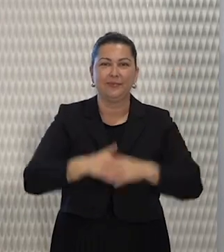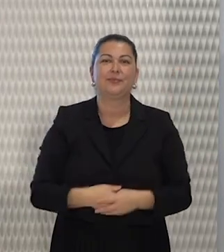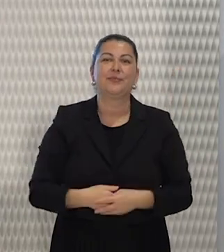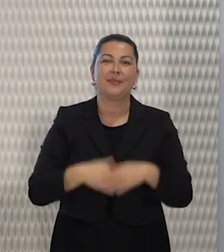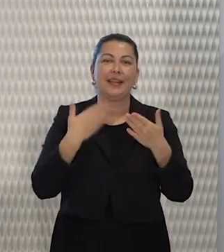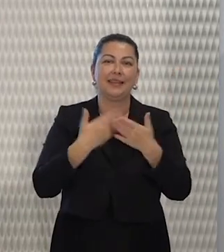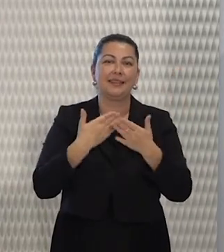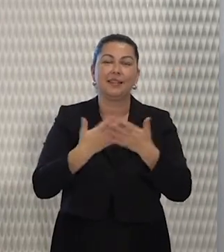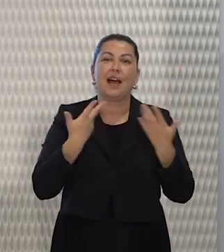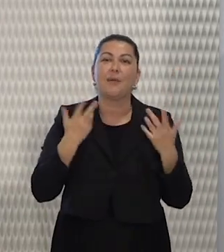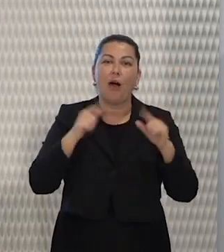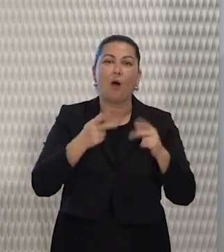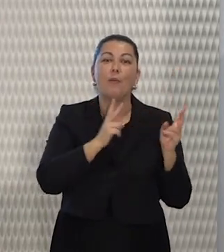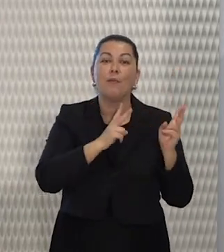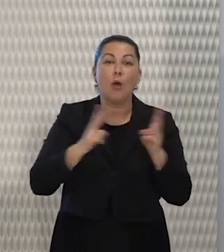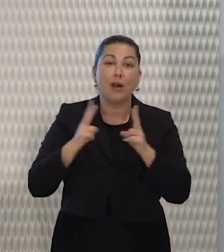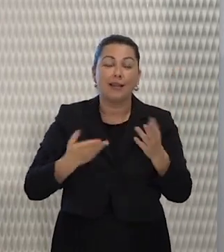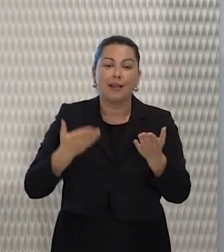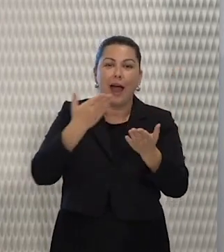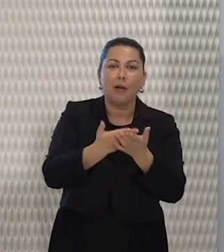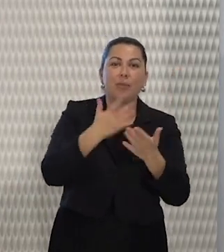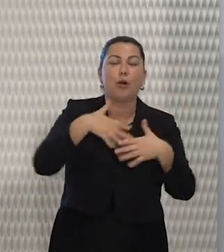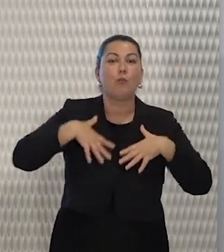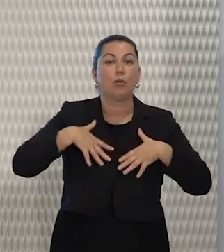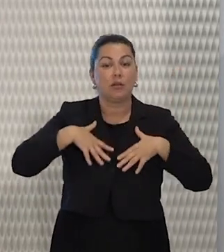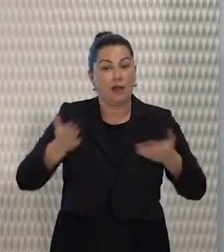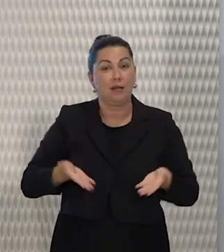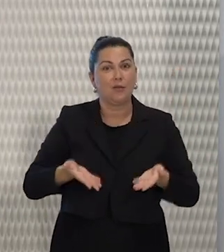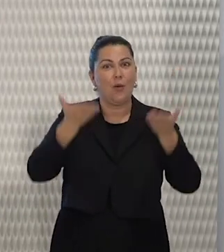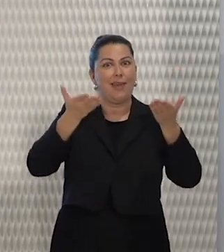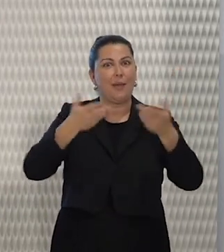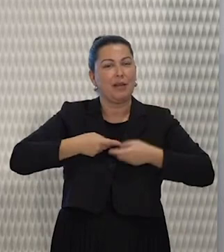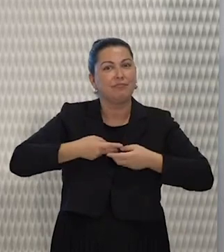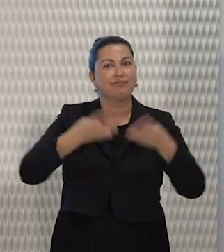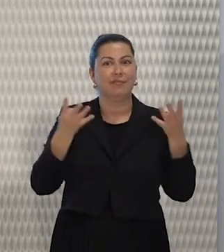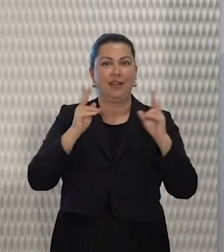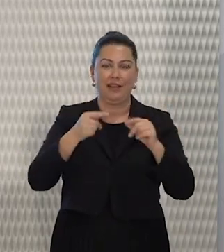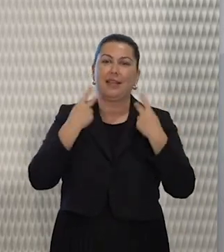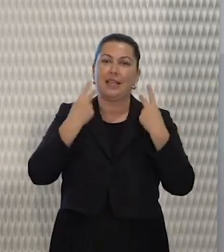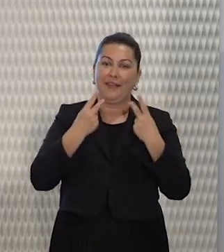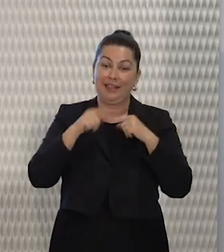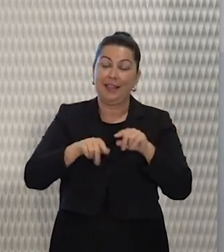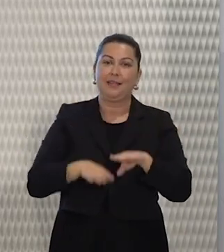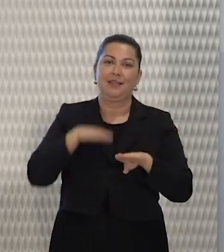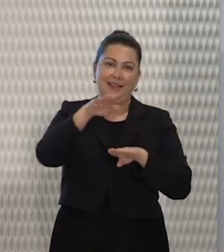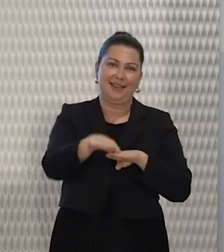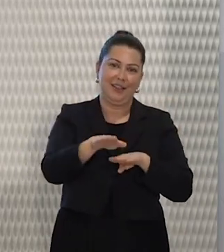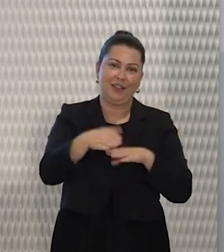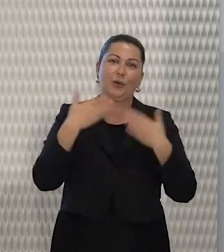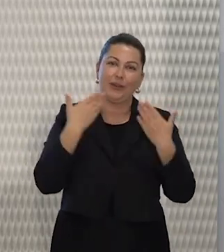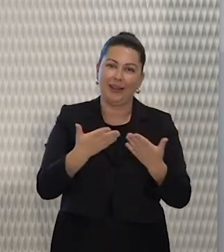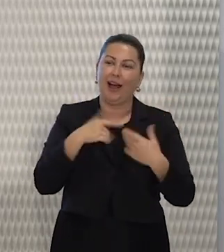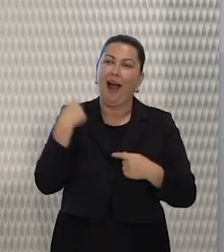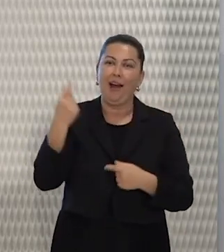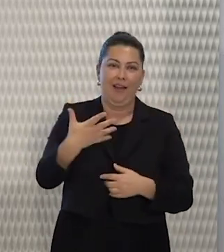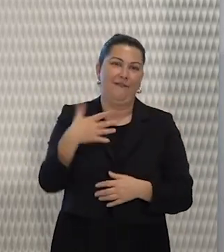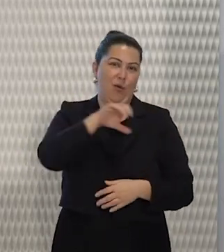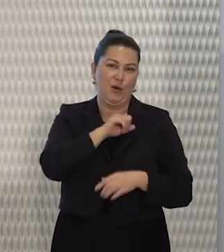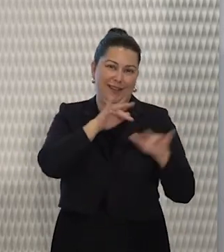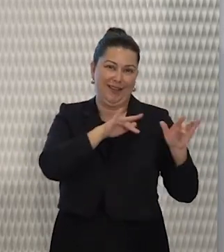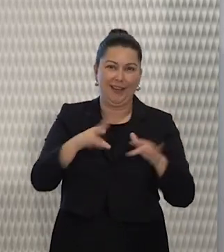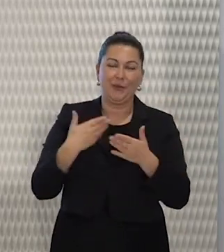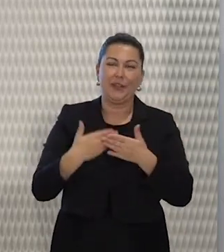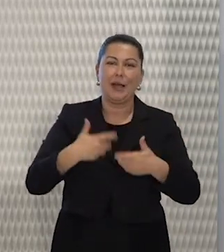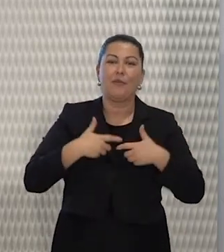Die Möglichkeit zu schaffen, um dieses Potenzial zu heben, das ist der erste Schritt. Und beim nächsten, bei dem profitieren wir dann alle. Und ich freue mich jetzt sehr, dass wir